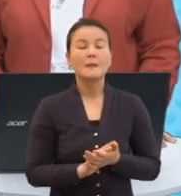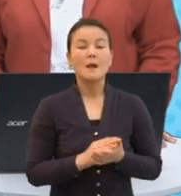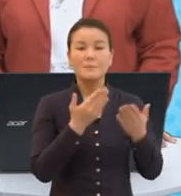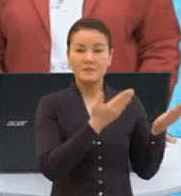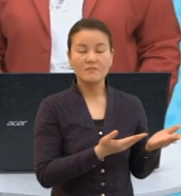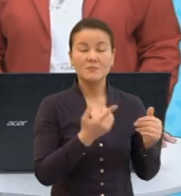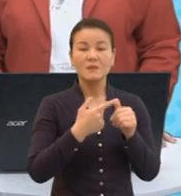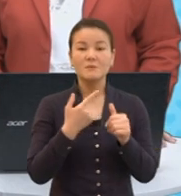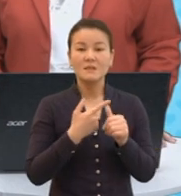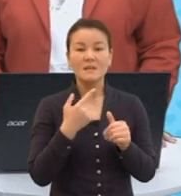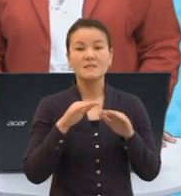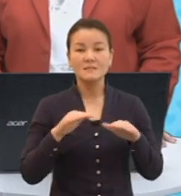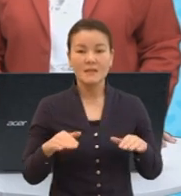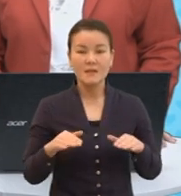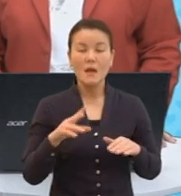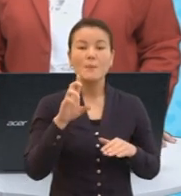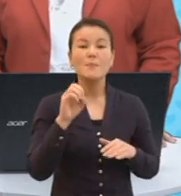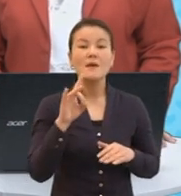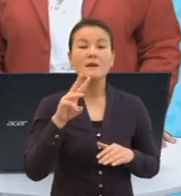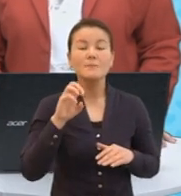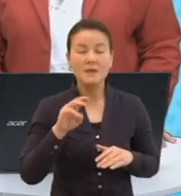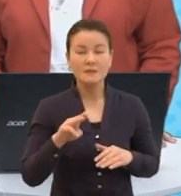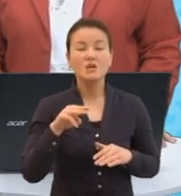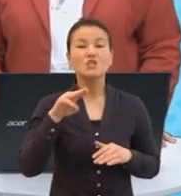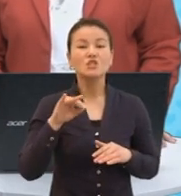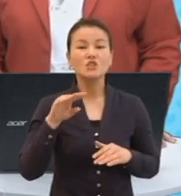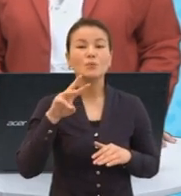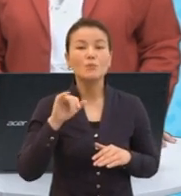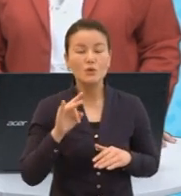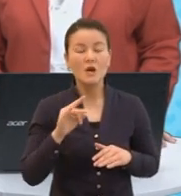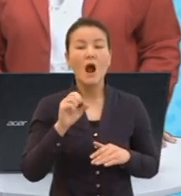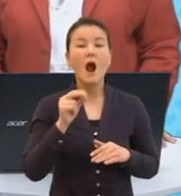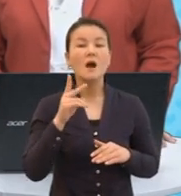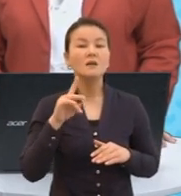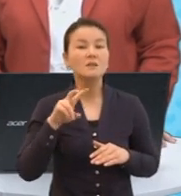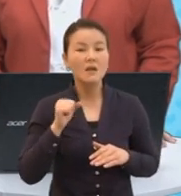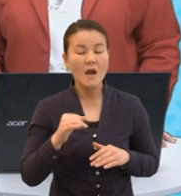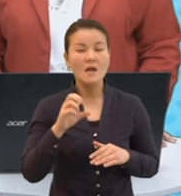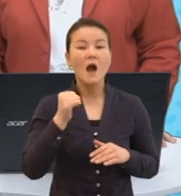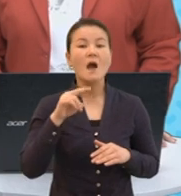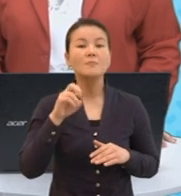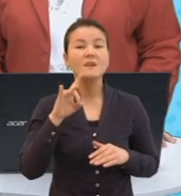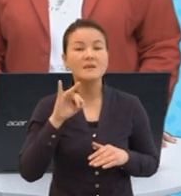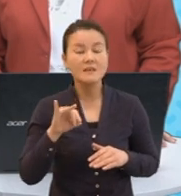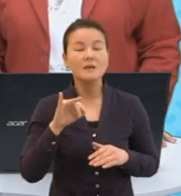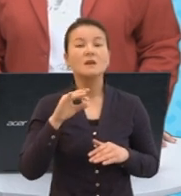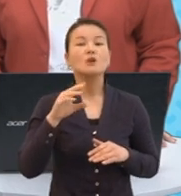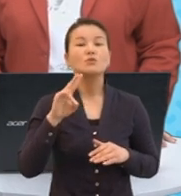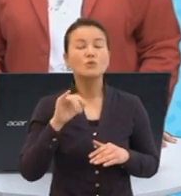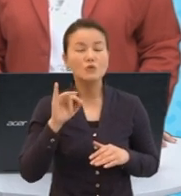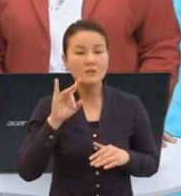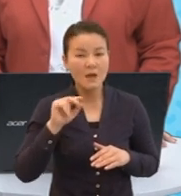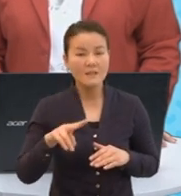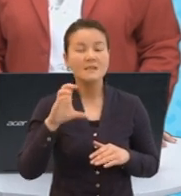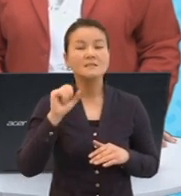нами имена детей: Бермет, Тимур, Акылай, Айпери, Нурлан,